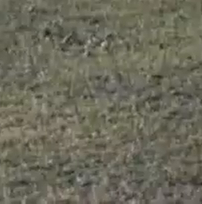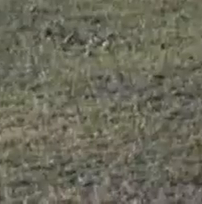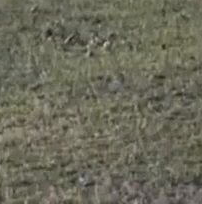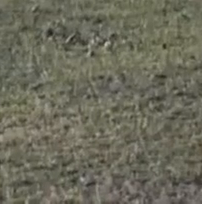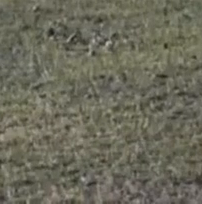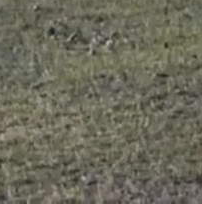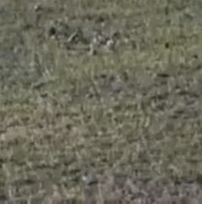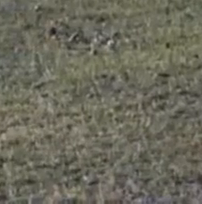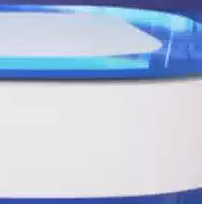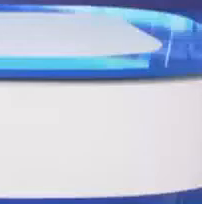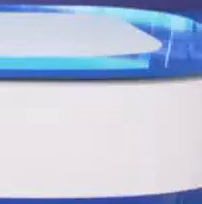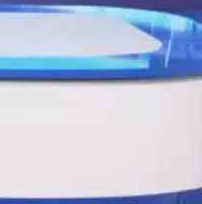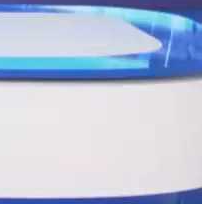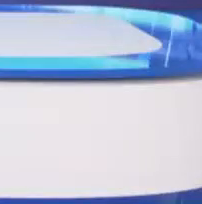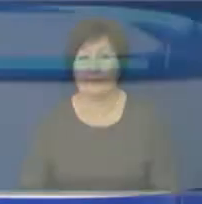конный спорт.